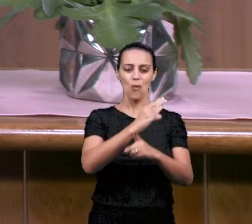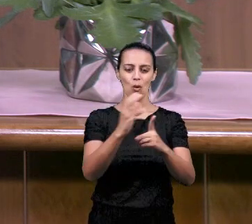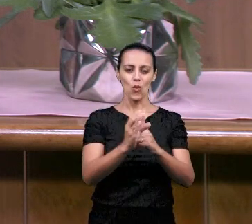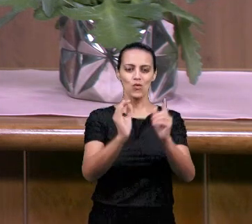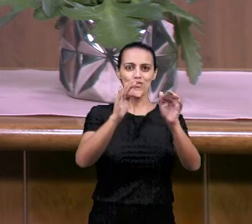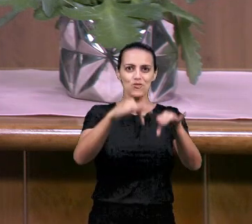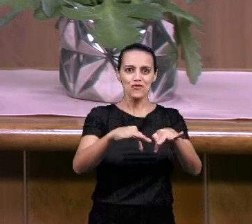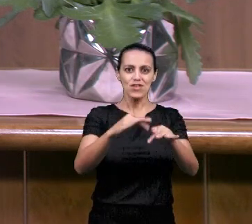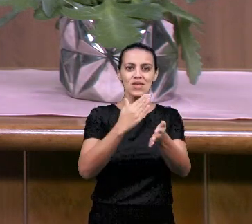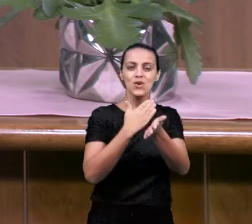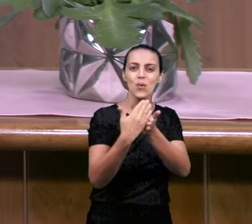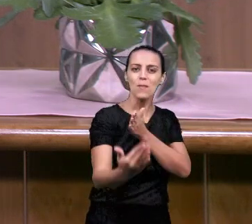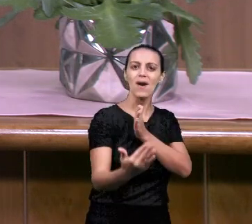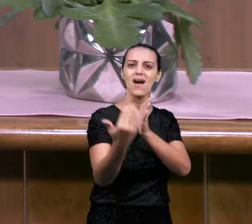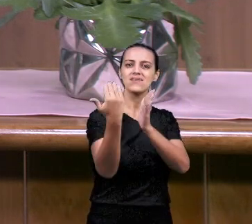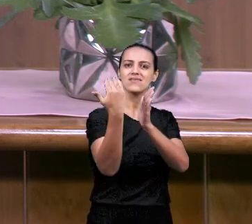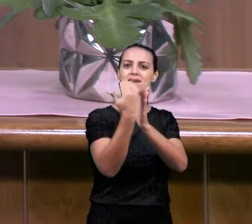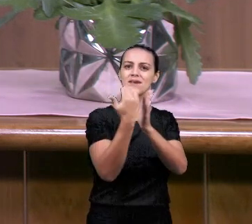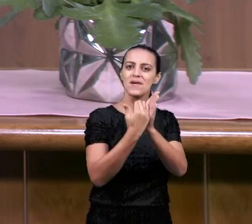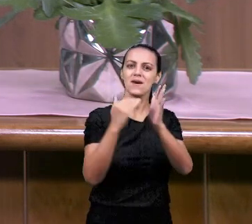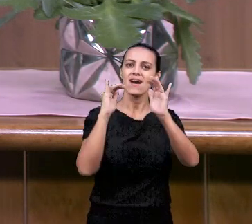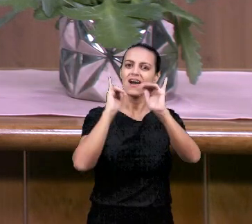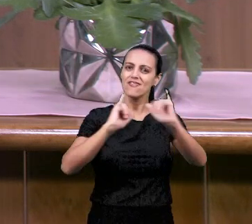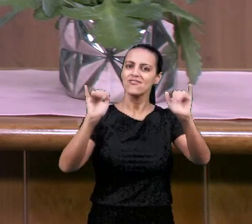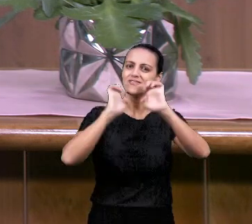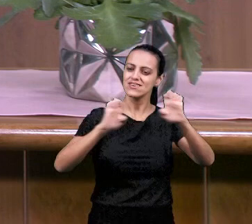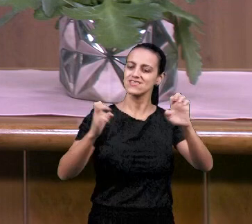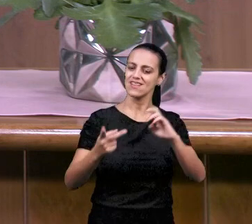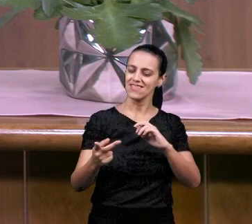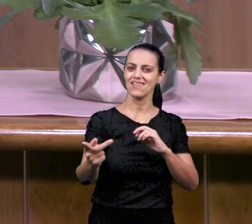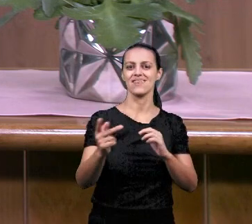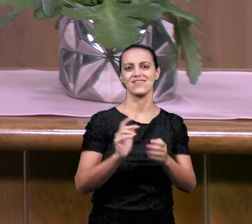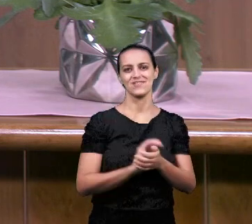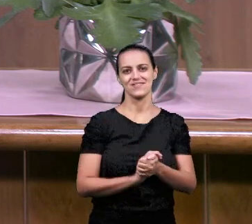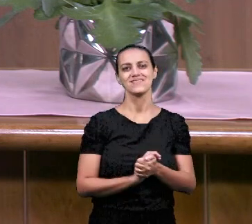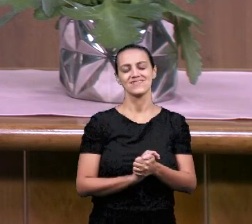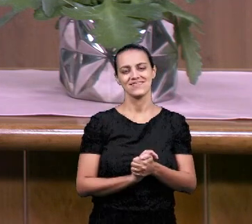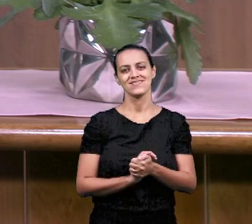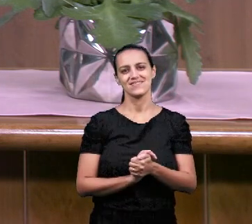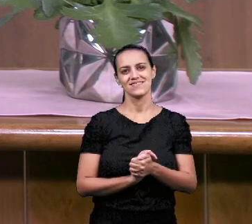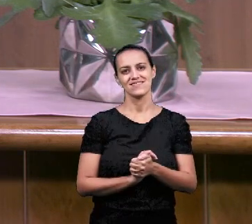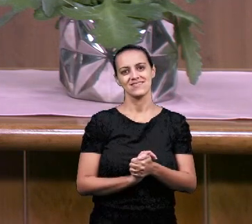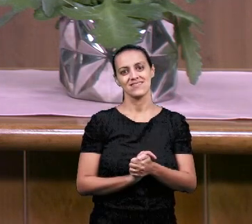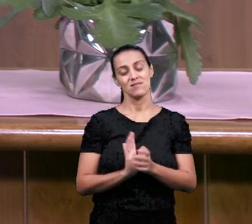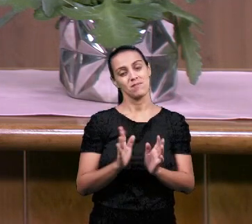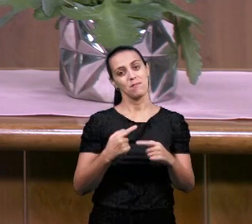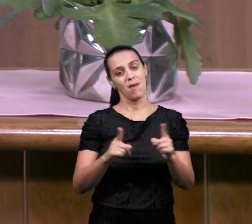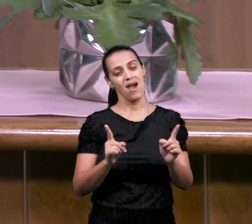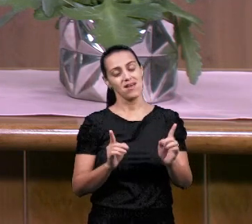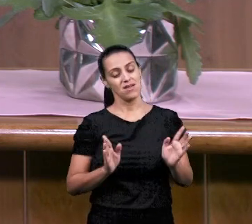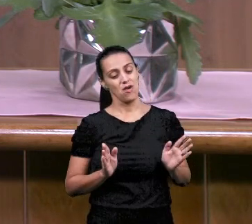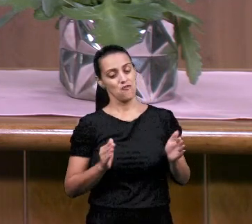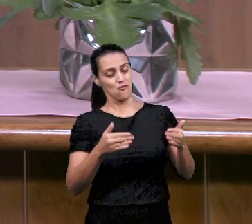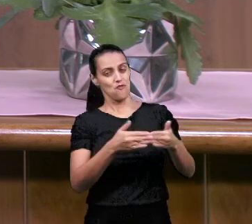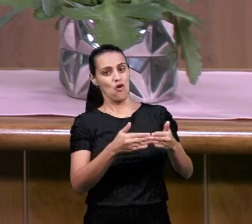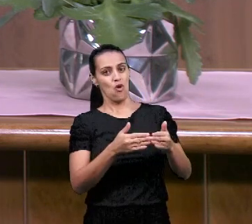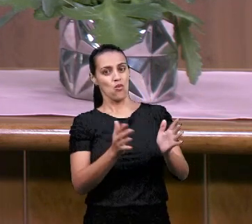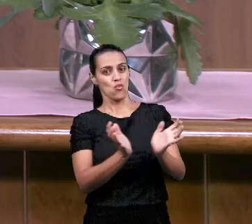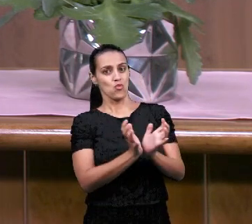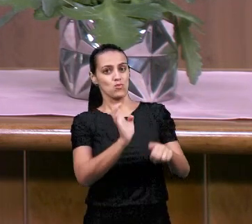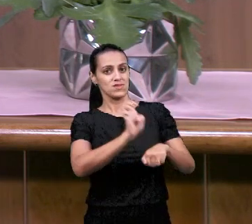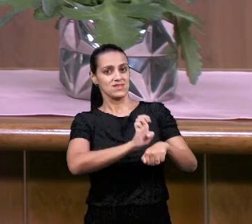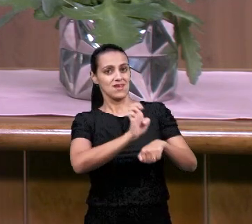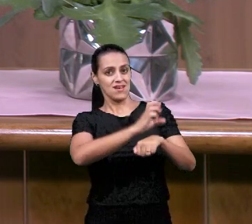déjà la programmation de la télé. Donc, je dis encore, cela concerne juste la région